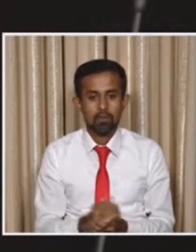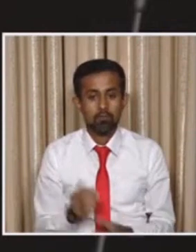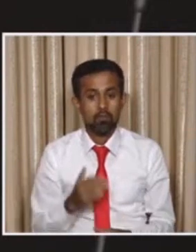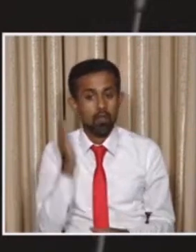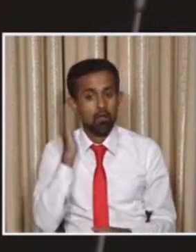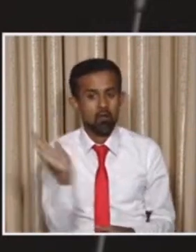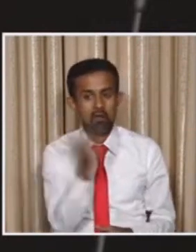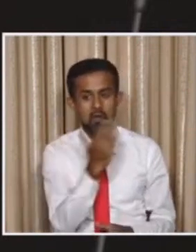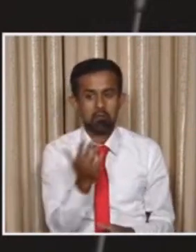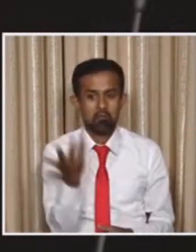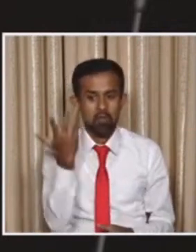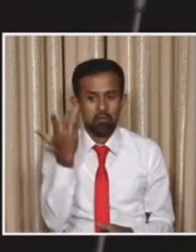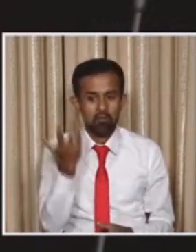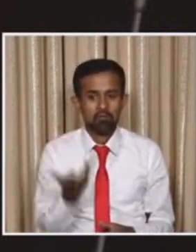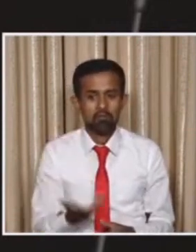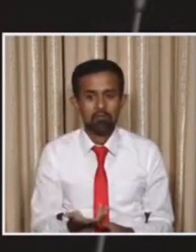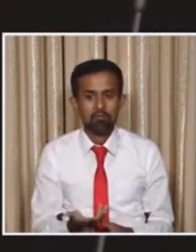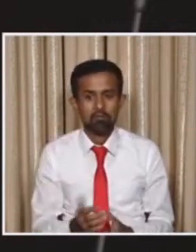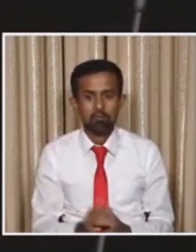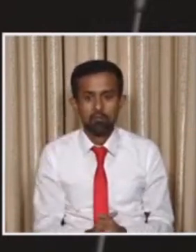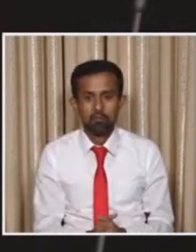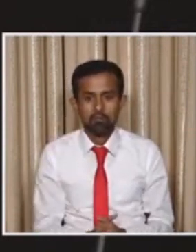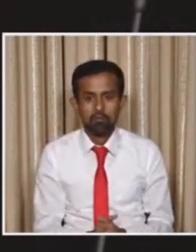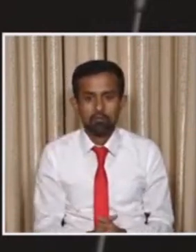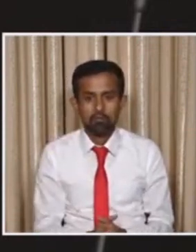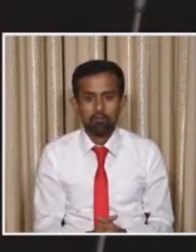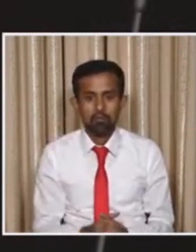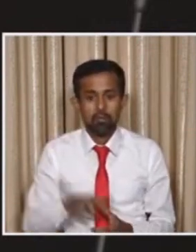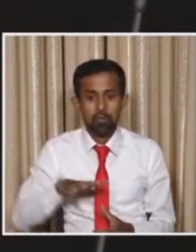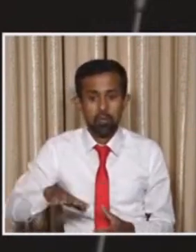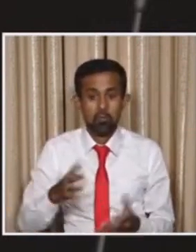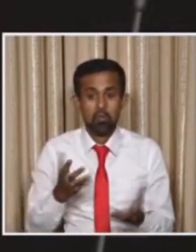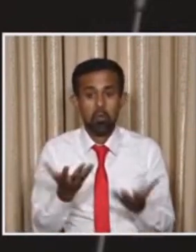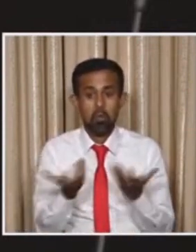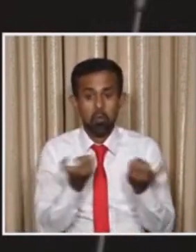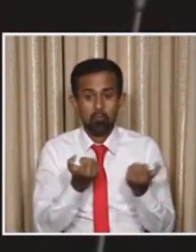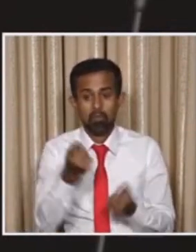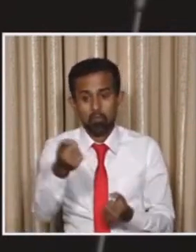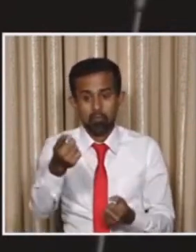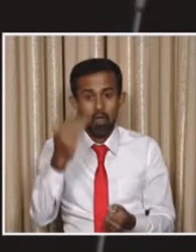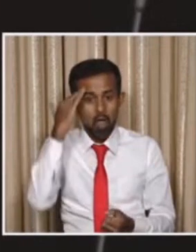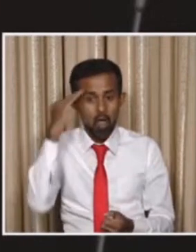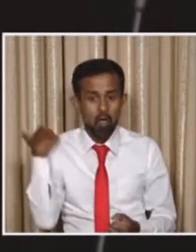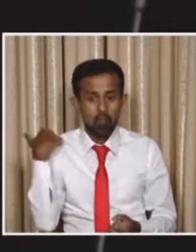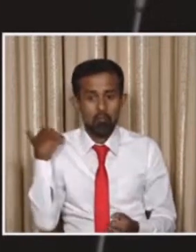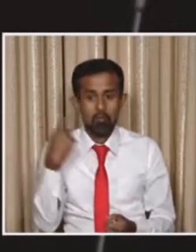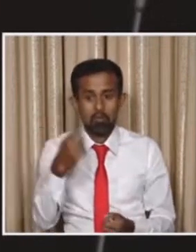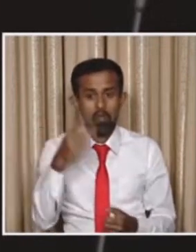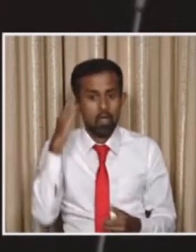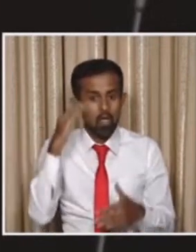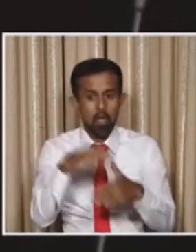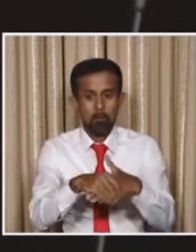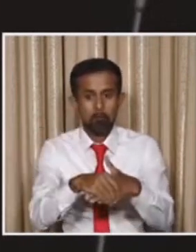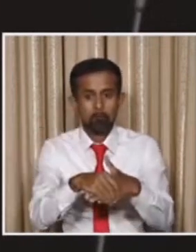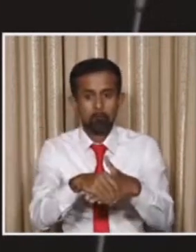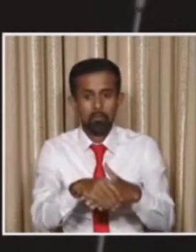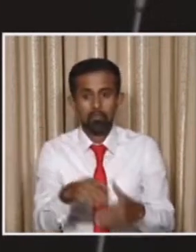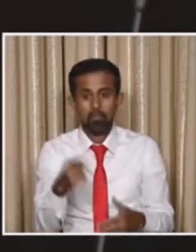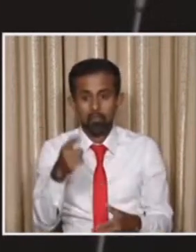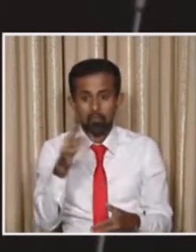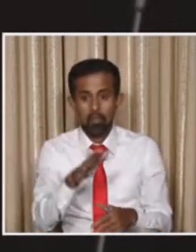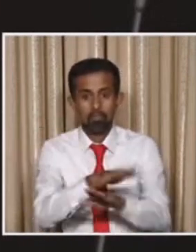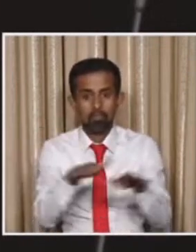වුණා. හරිද? ගලි බවුසර් තමුන්ගේ මව තමුන්ගේ බිරිඳ තමුන්ගේ